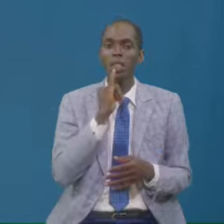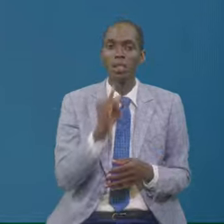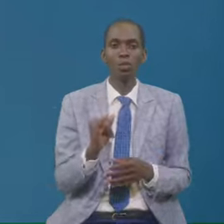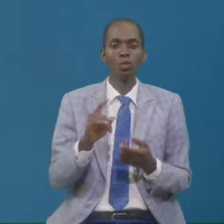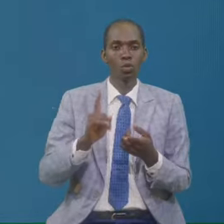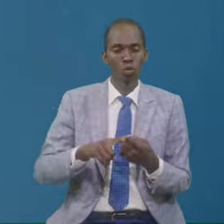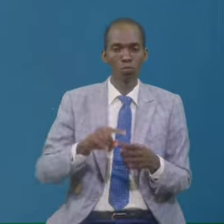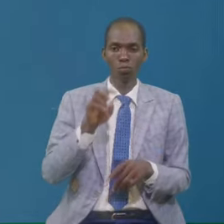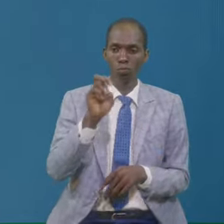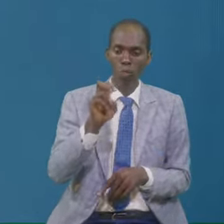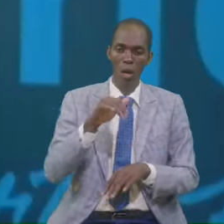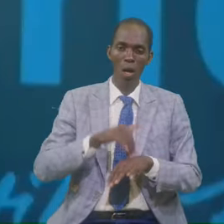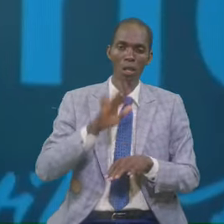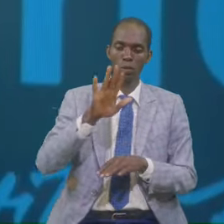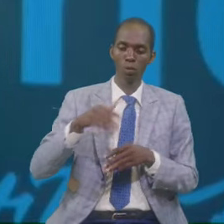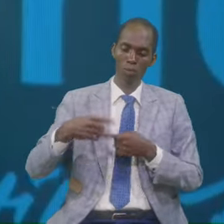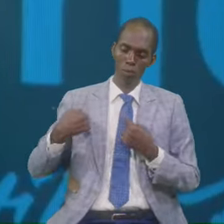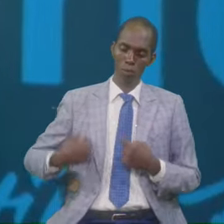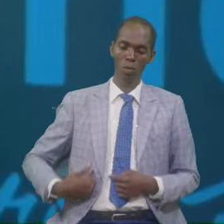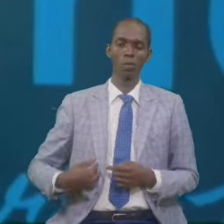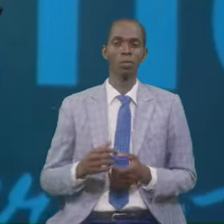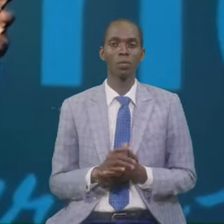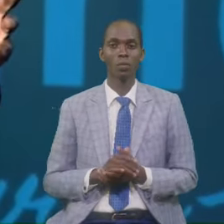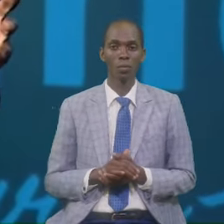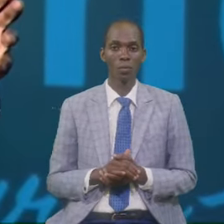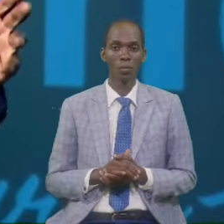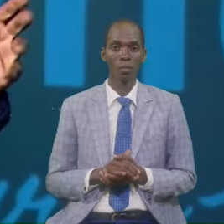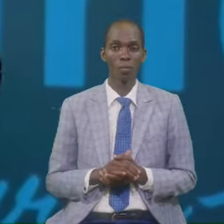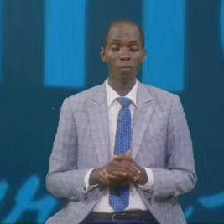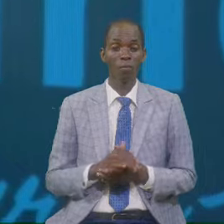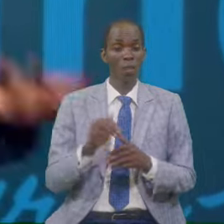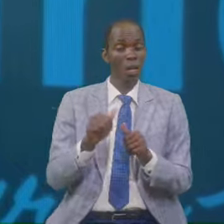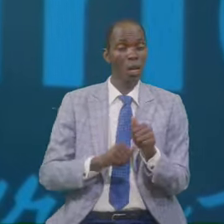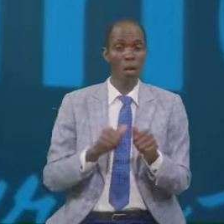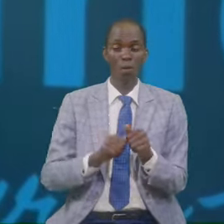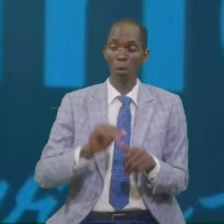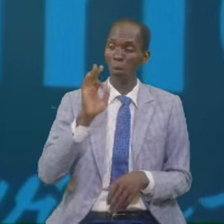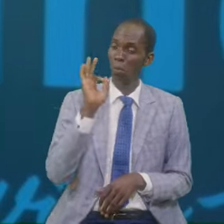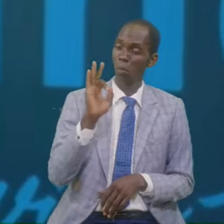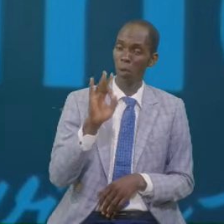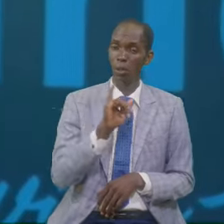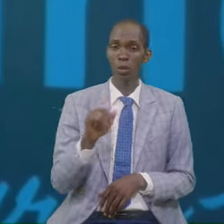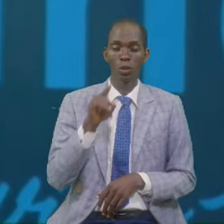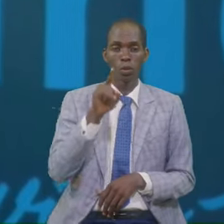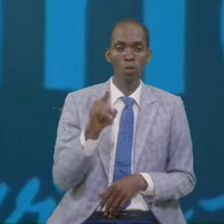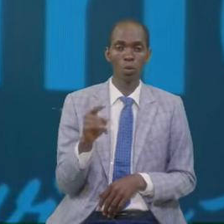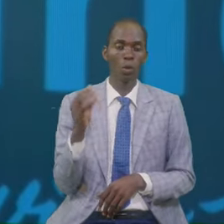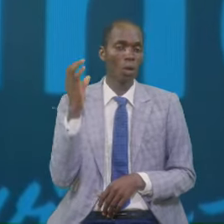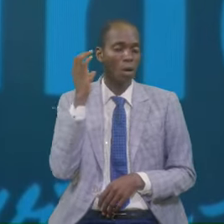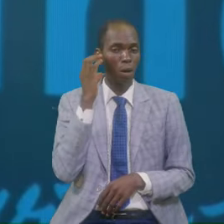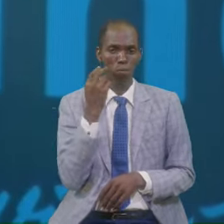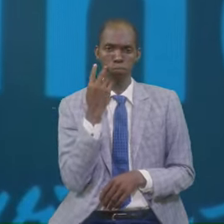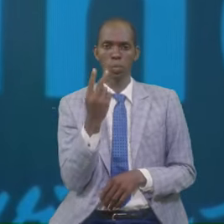మీ హృదయం అనే తలుపు మీద తట్టబడుచున్న చప్పుడు మాత్రమే. Every message you have, the preacher preaching to you, is